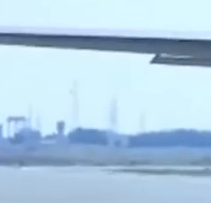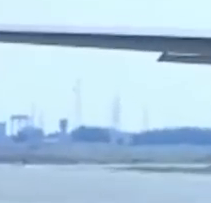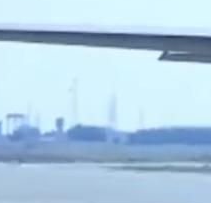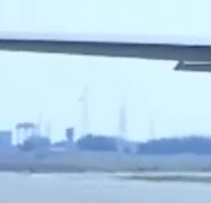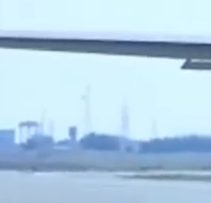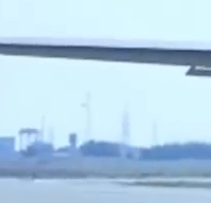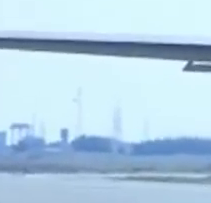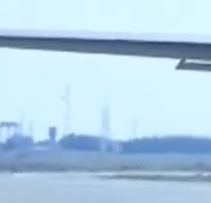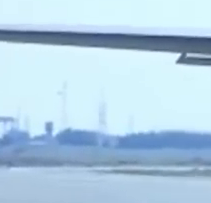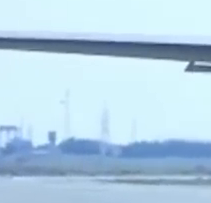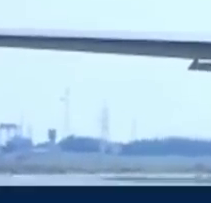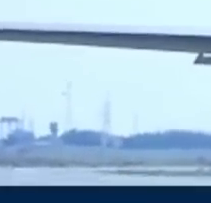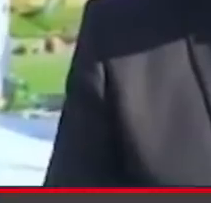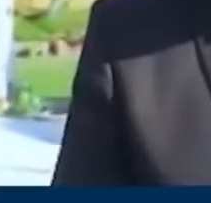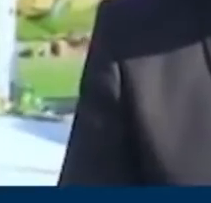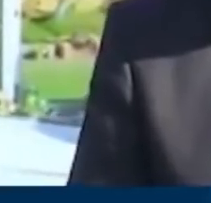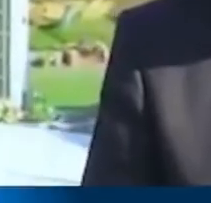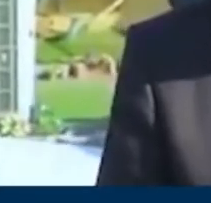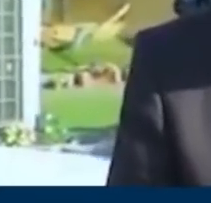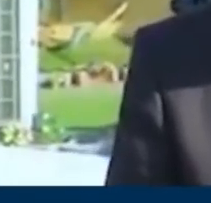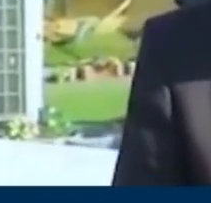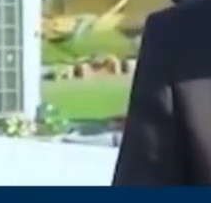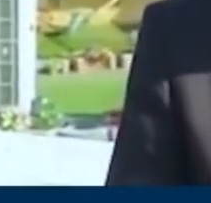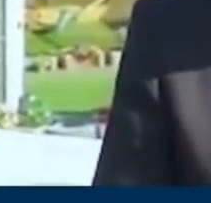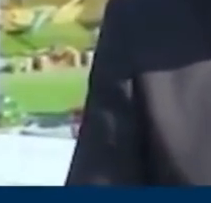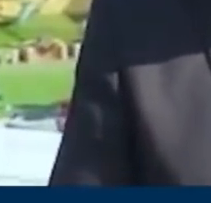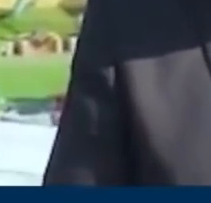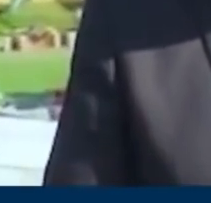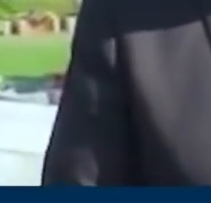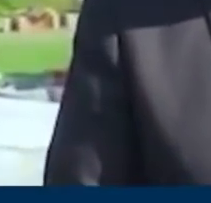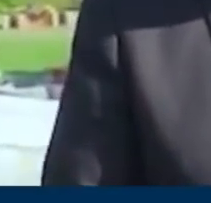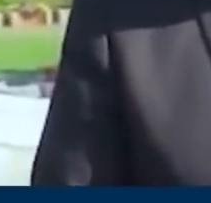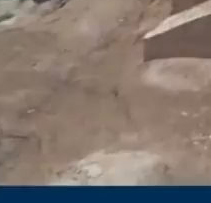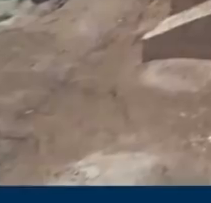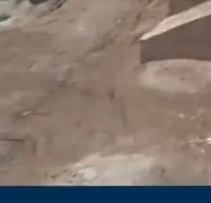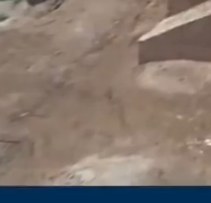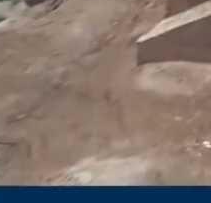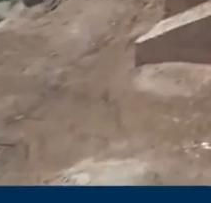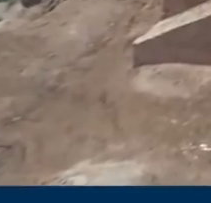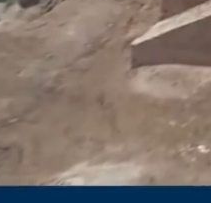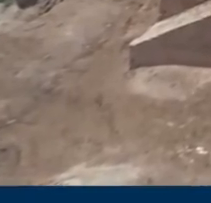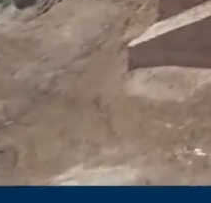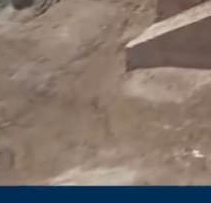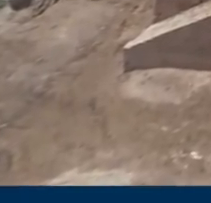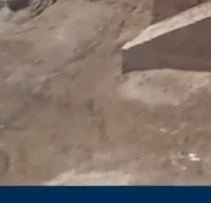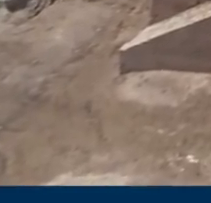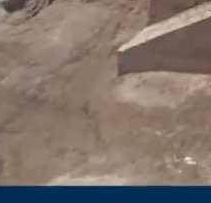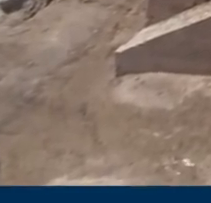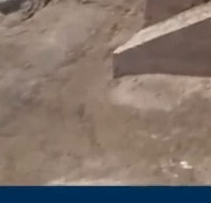وفد الفاتيكان يصل إلى النجف الأشرف، واستمرار الاستعدادات لزيارة البابا.